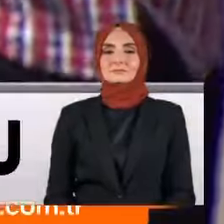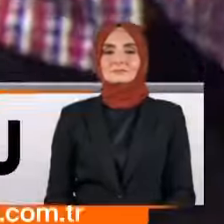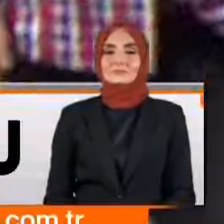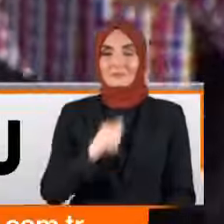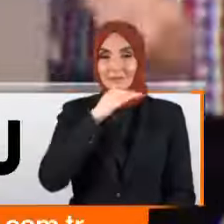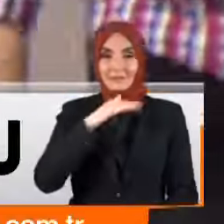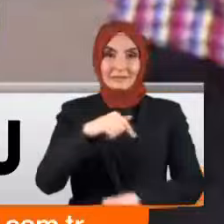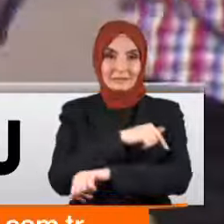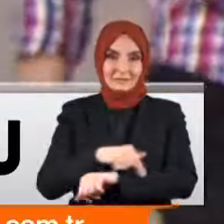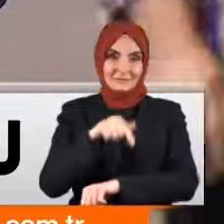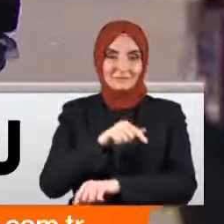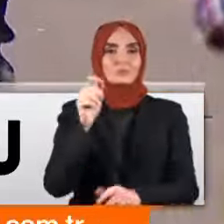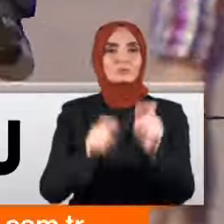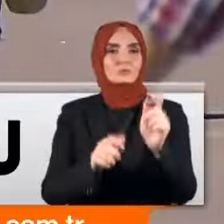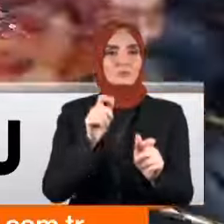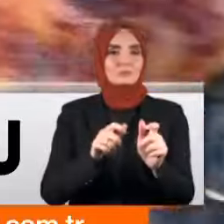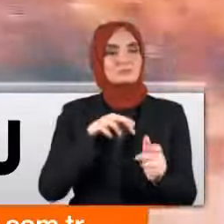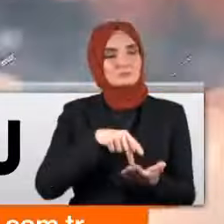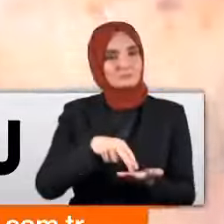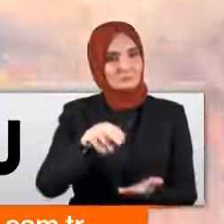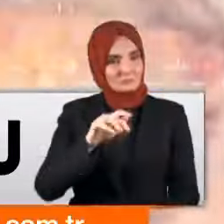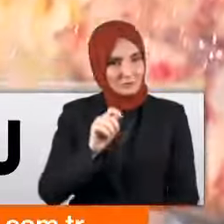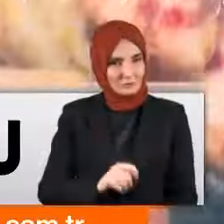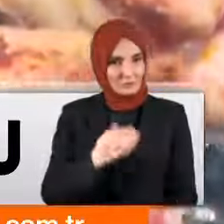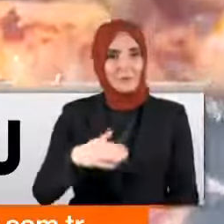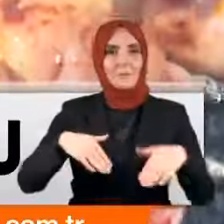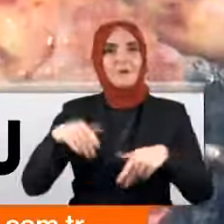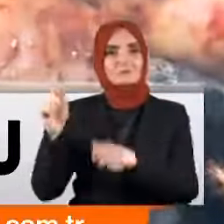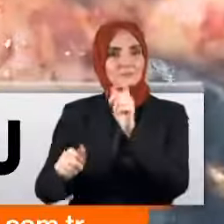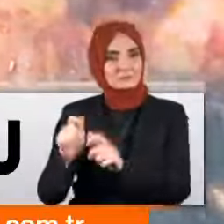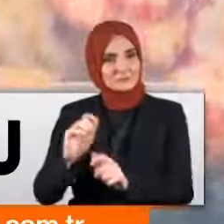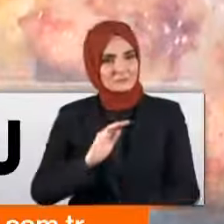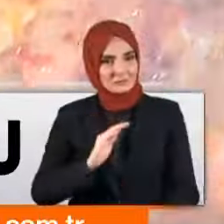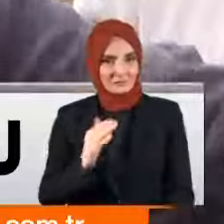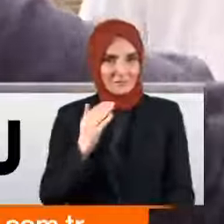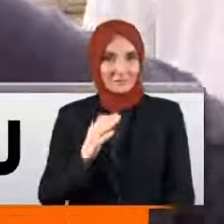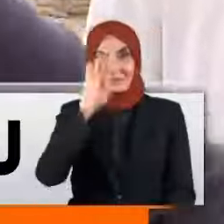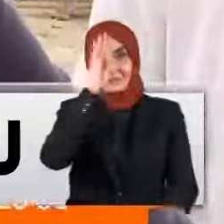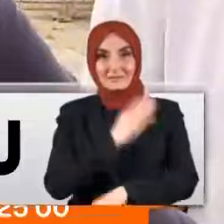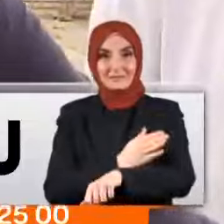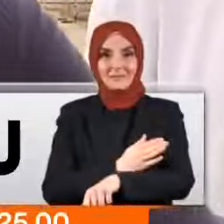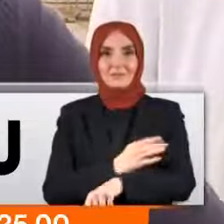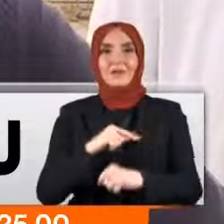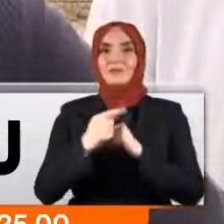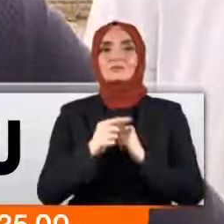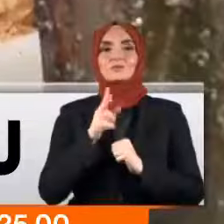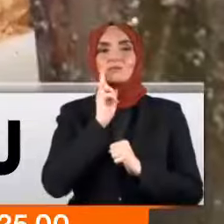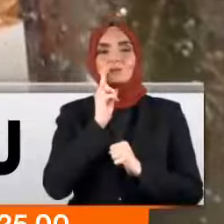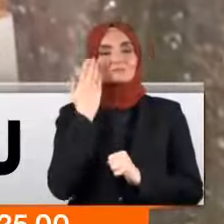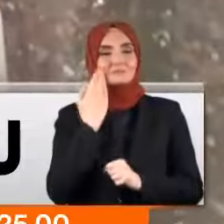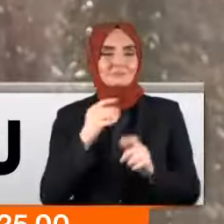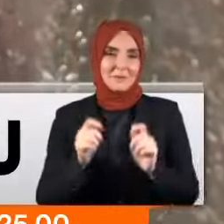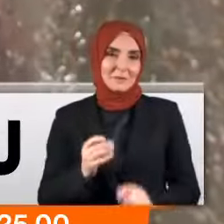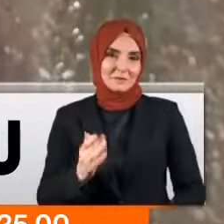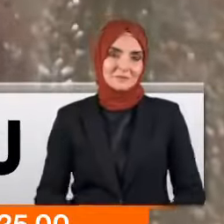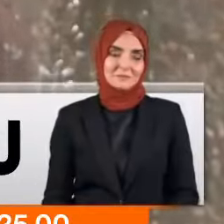Sahilde yürüyenlere mangalcılar da eklenince İstanbullular hafta sonunun tadını çıkardı. Mangal yapacağız. Allah izin verirse birazdan da yiyeceğiz. Tabii